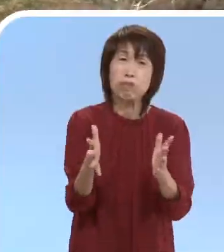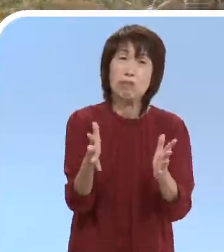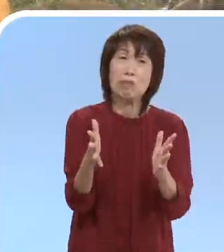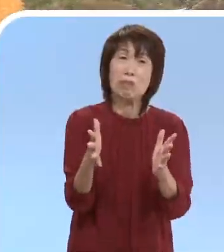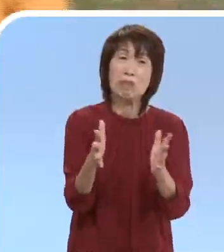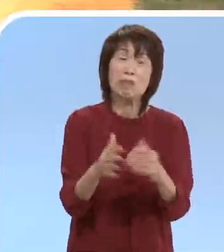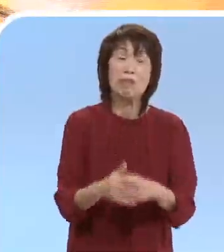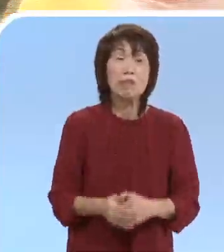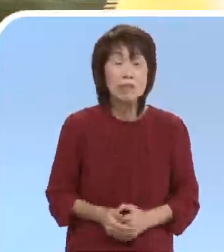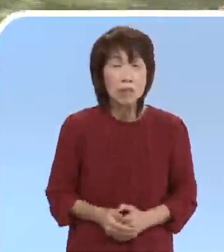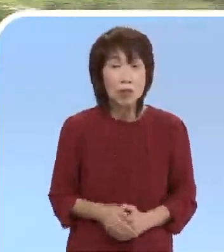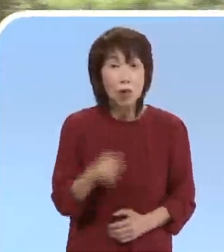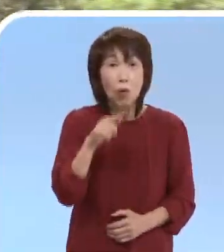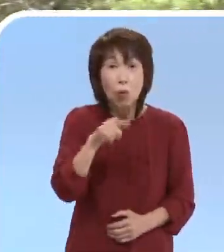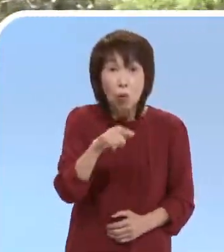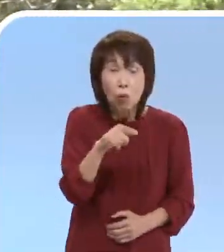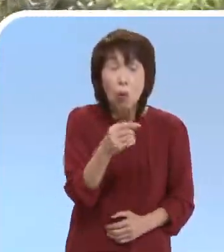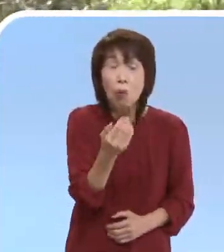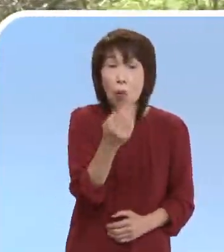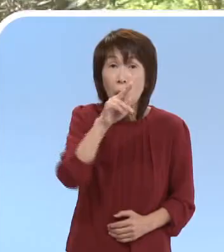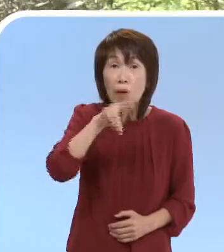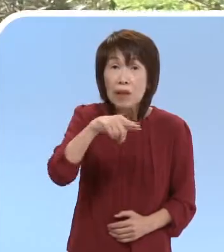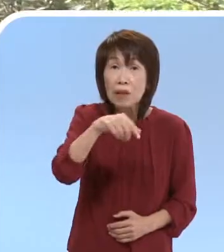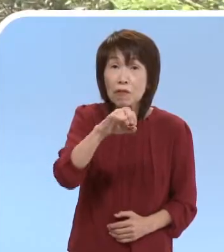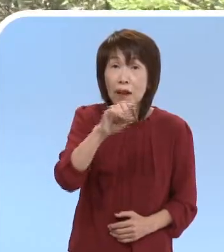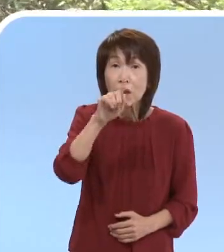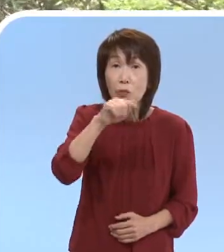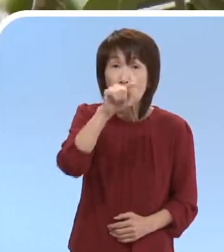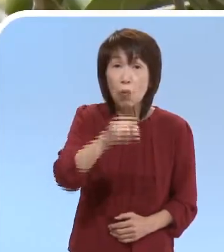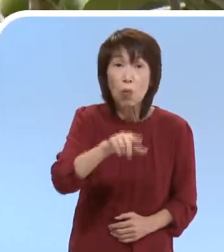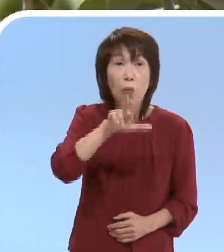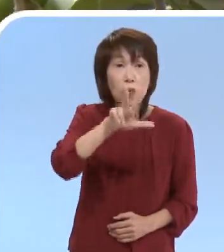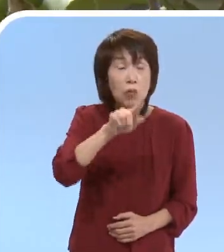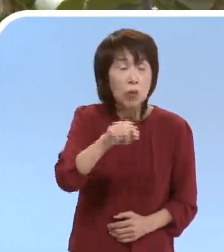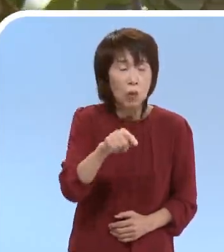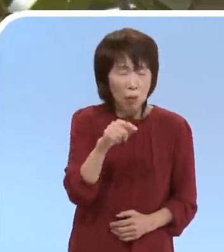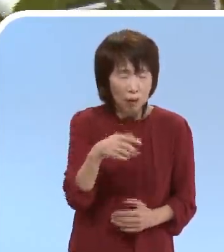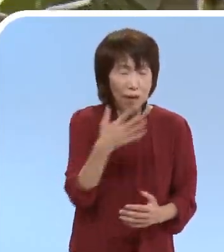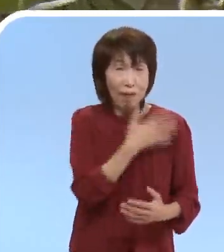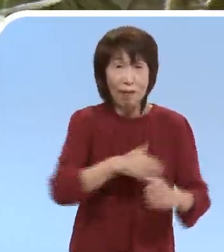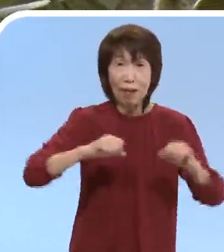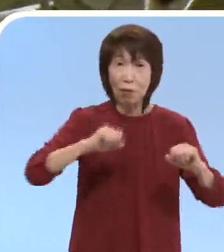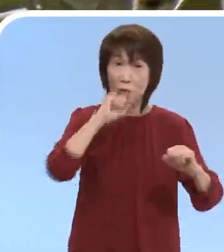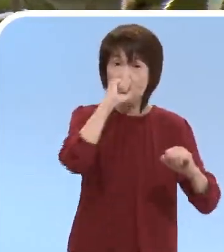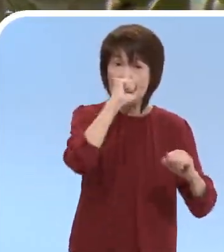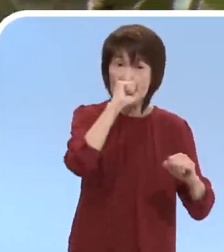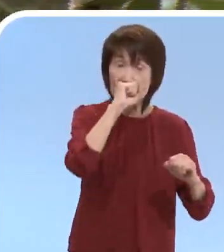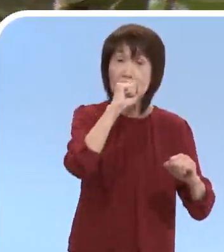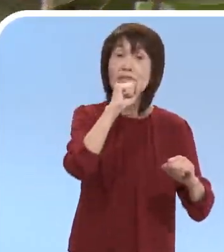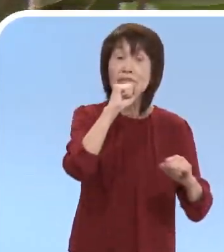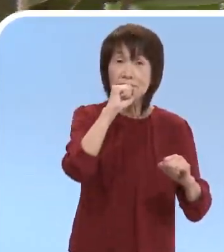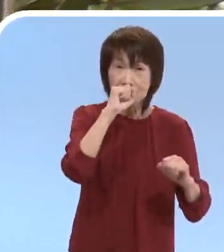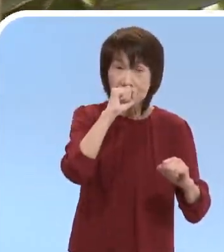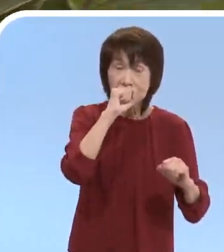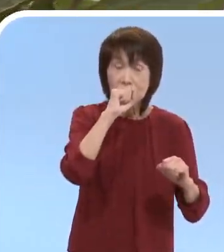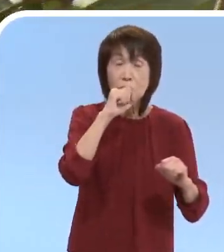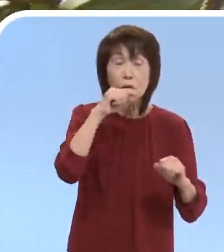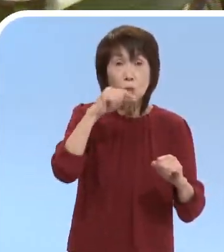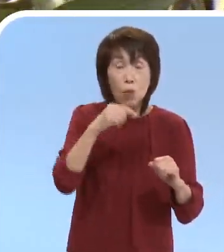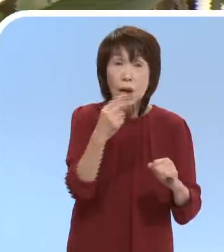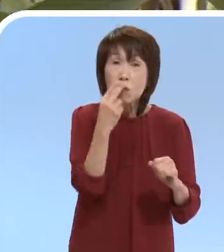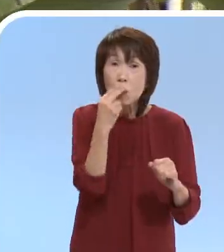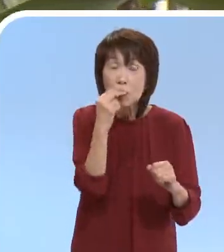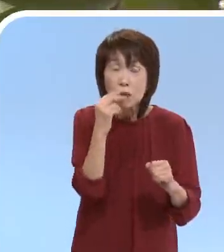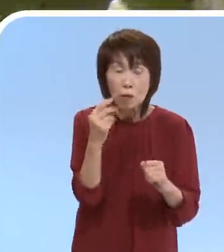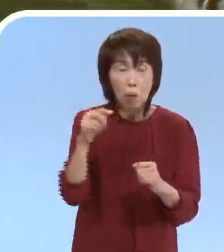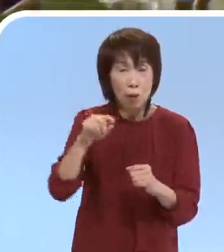このオリーブポリフェノールが人間の健康にはすごくいいという。グリーンの状態ですと、あの実の中に含まれるポ